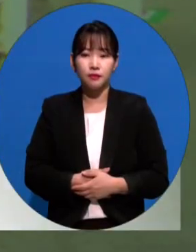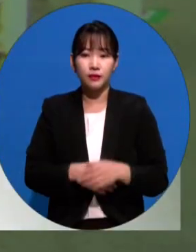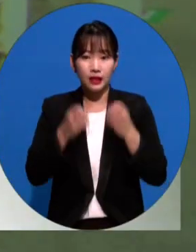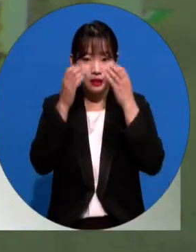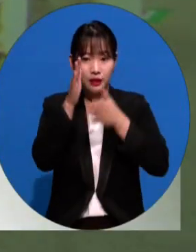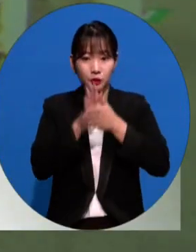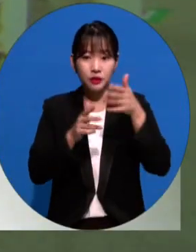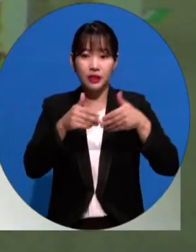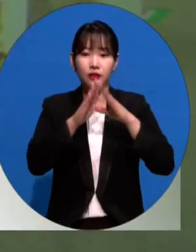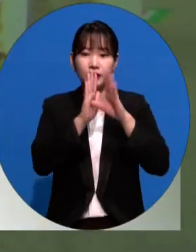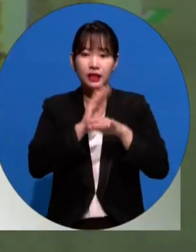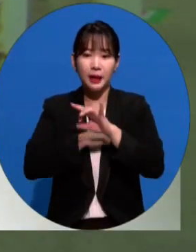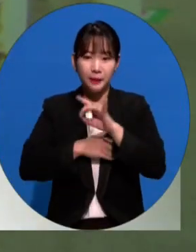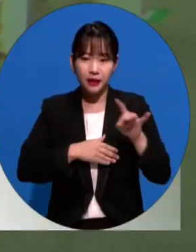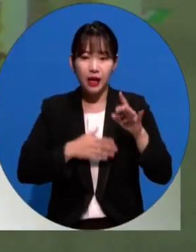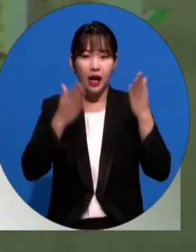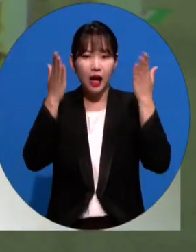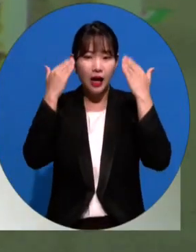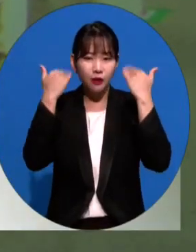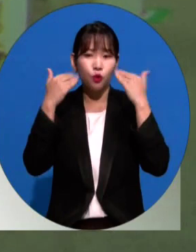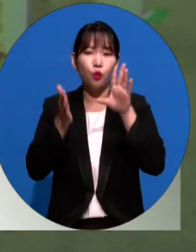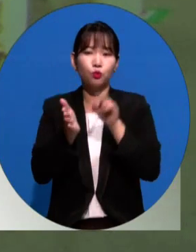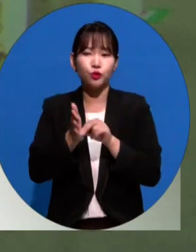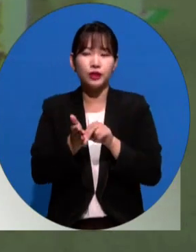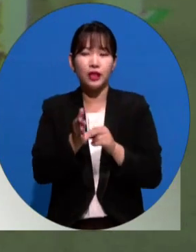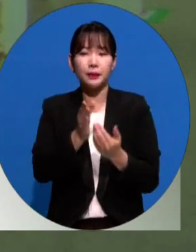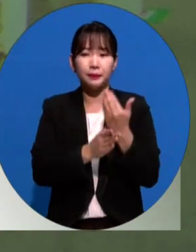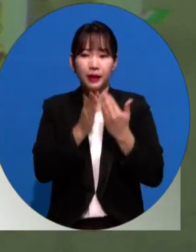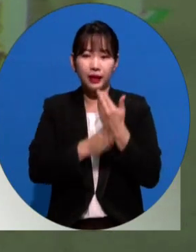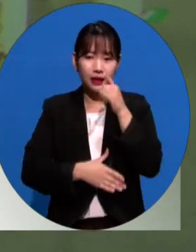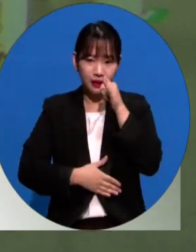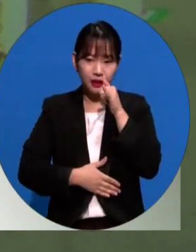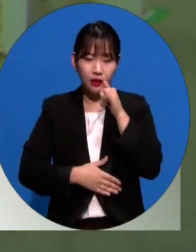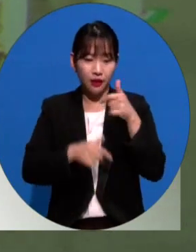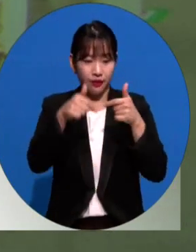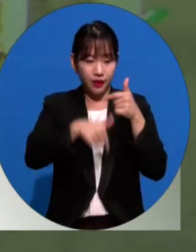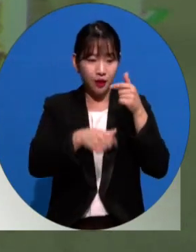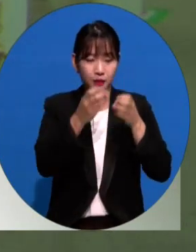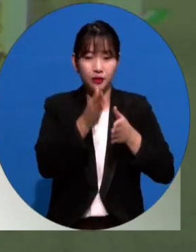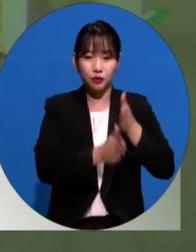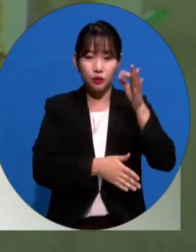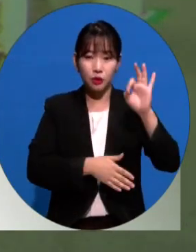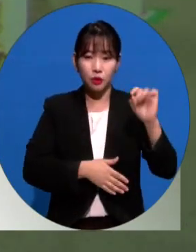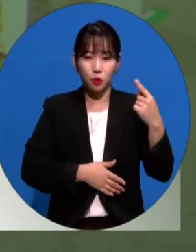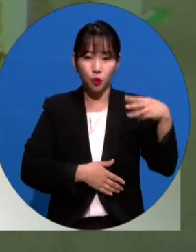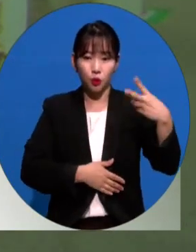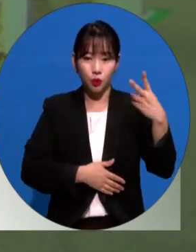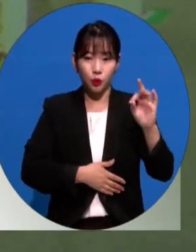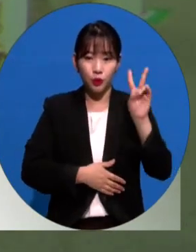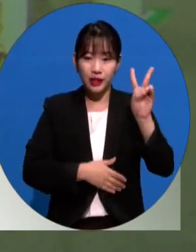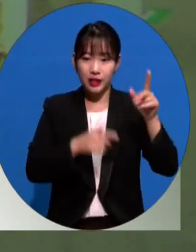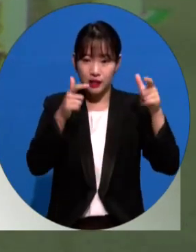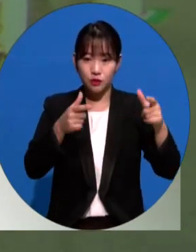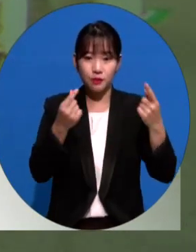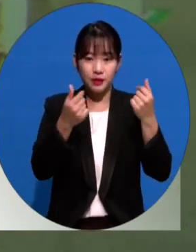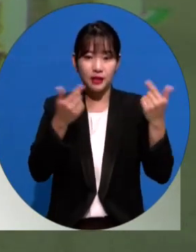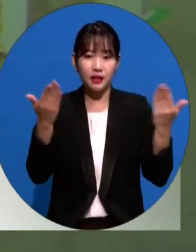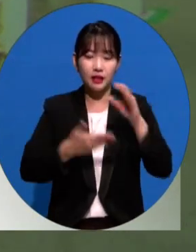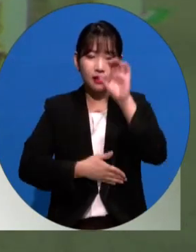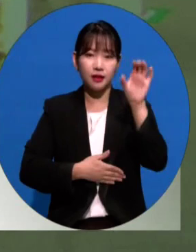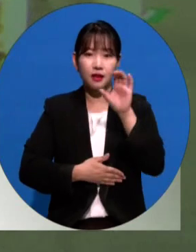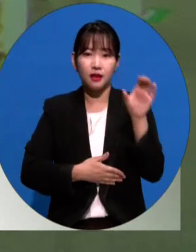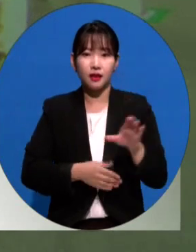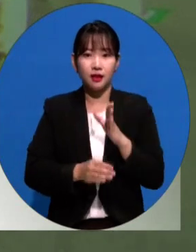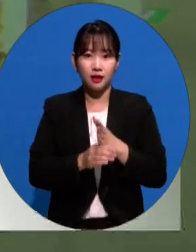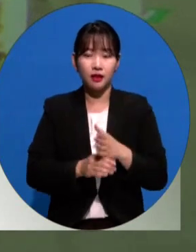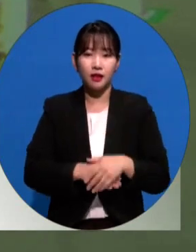신도시 건설 때마다 학교 신설 문제가 이슈가 되고 있는데요. 남학 신도시 오룡 2 지구에서도 비슷한 일이 반복되고